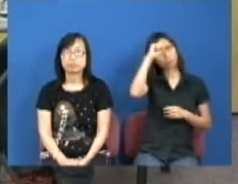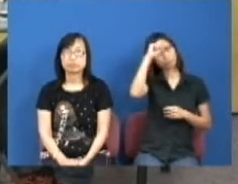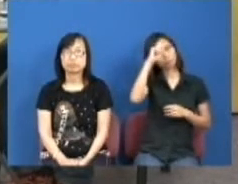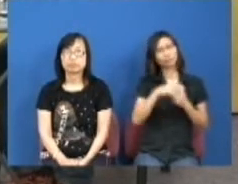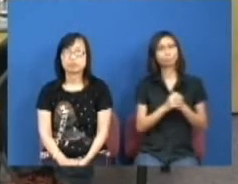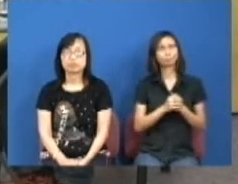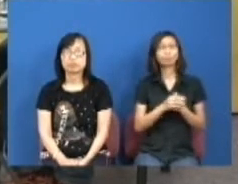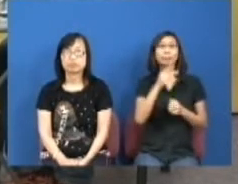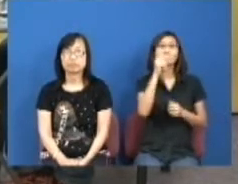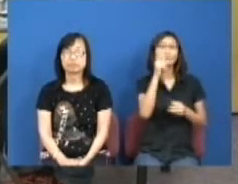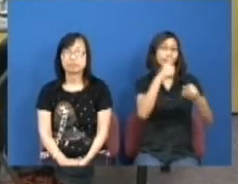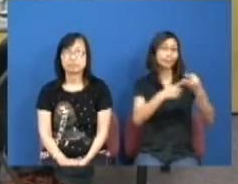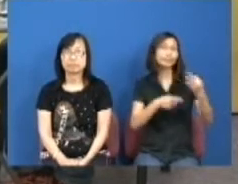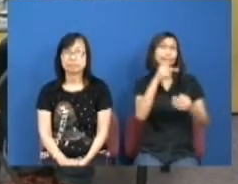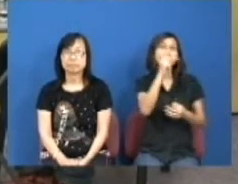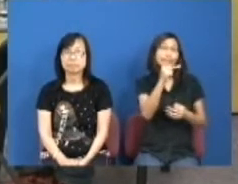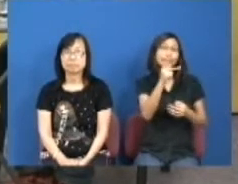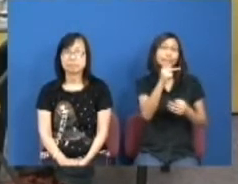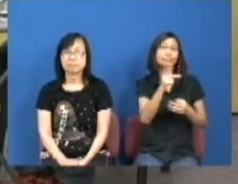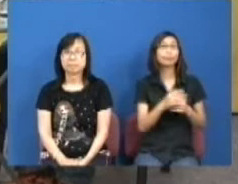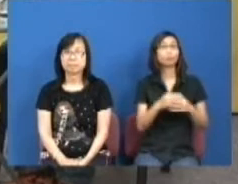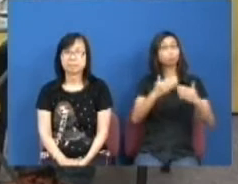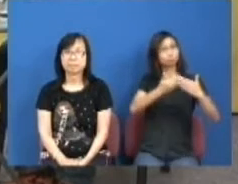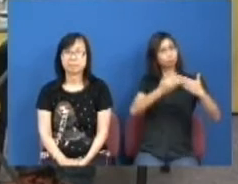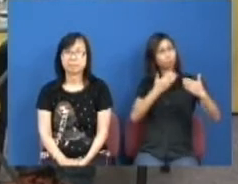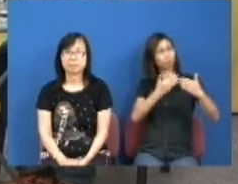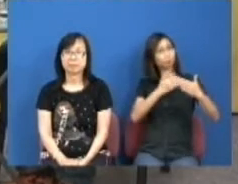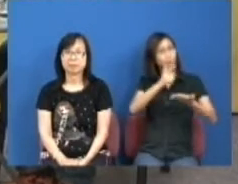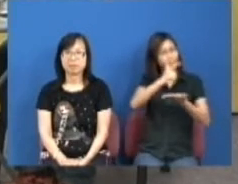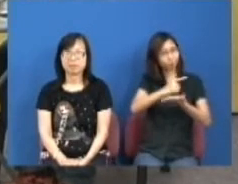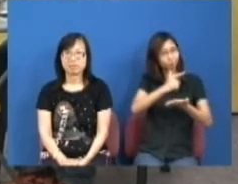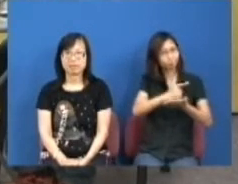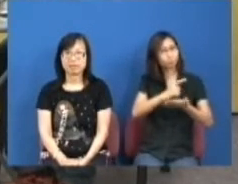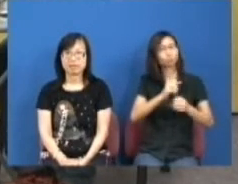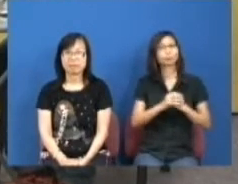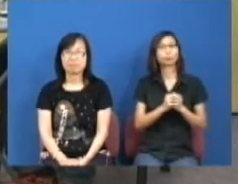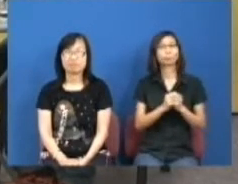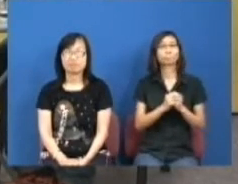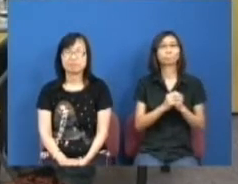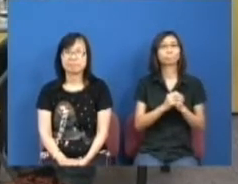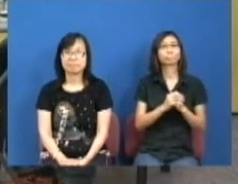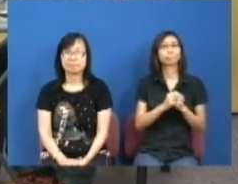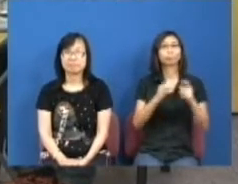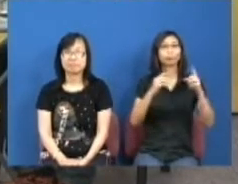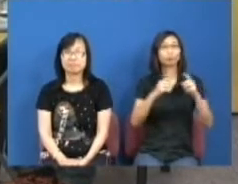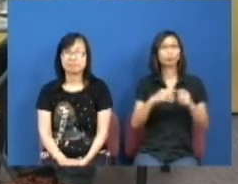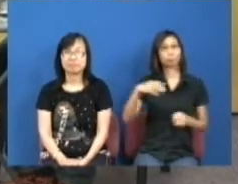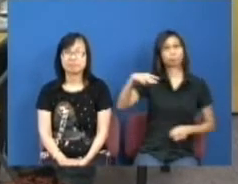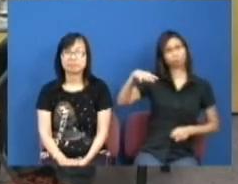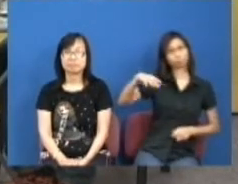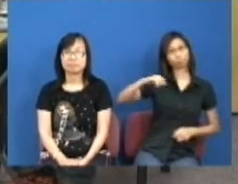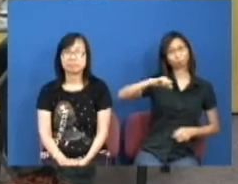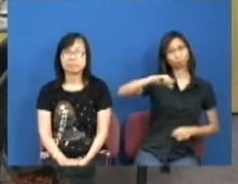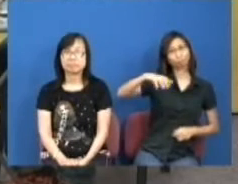背後幕後嘅唔係黑手，幕後一個好重要嘅一個即係老細啦咁